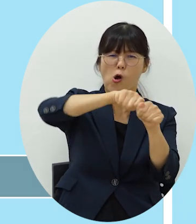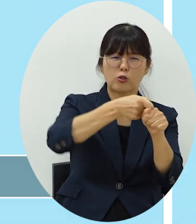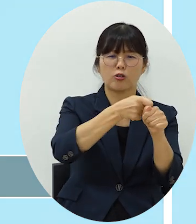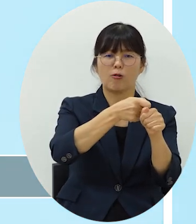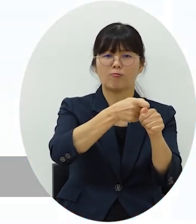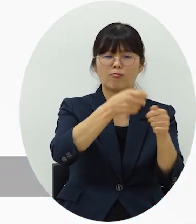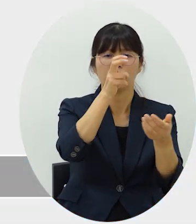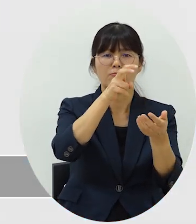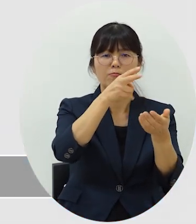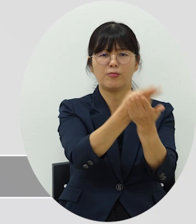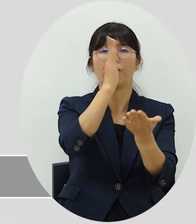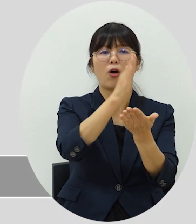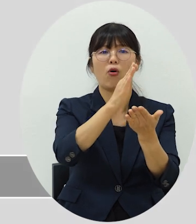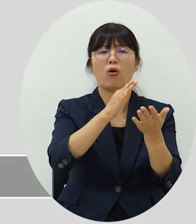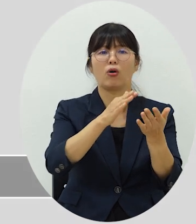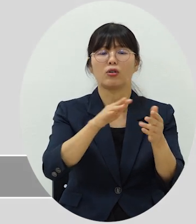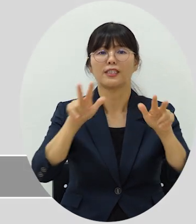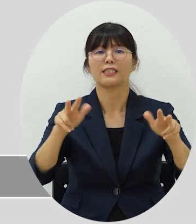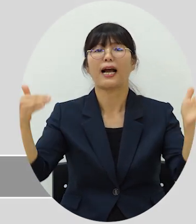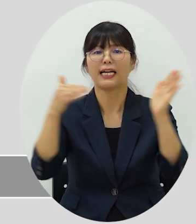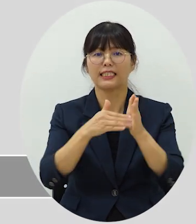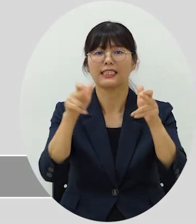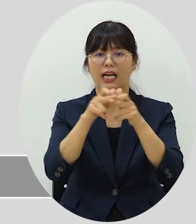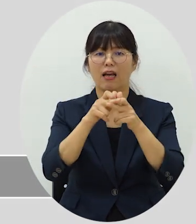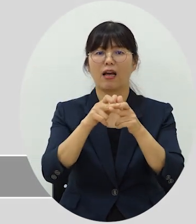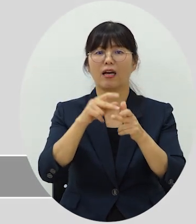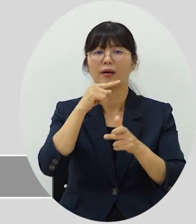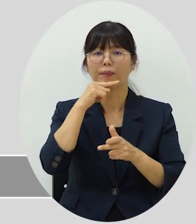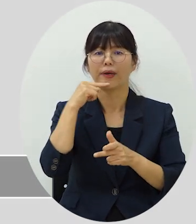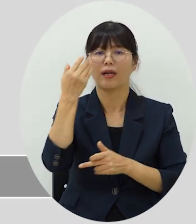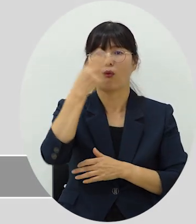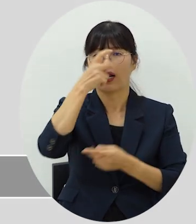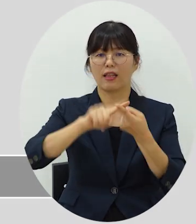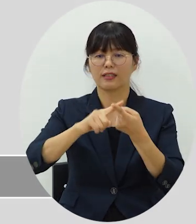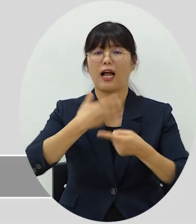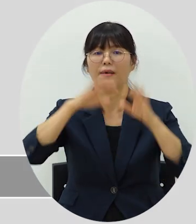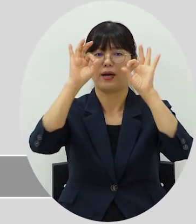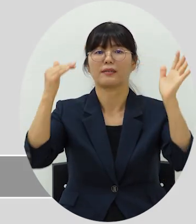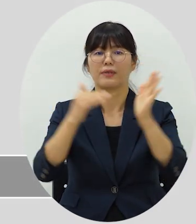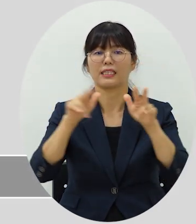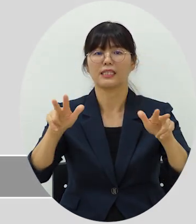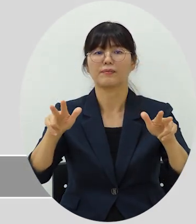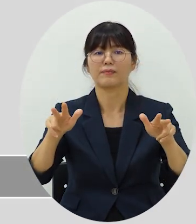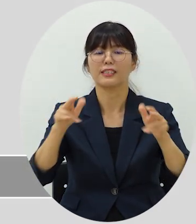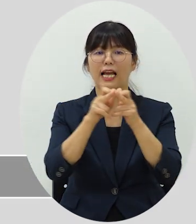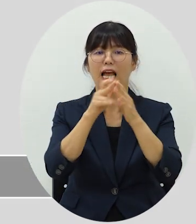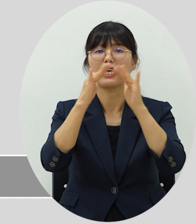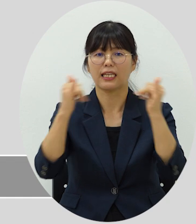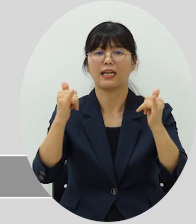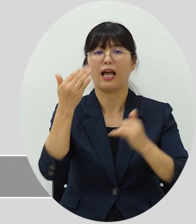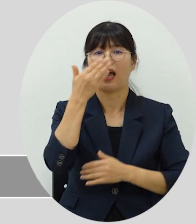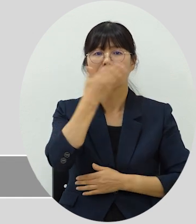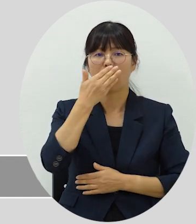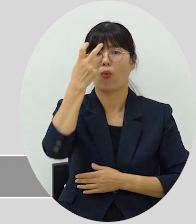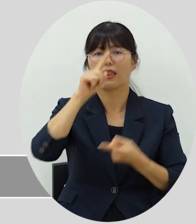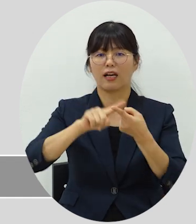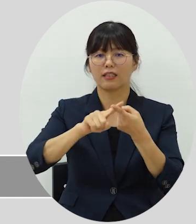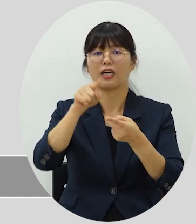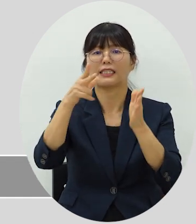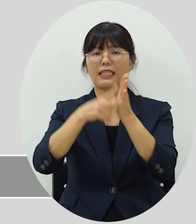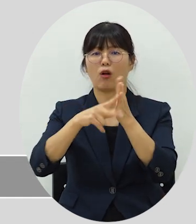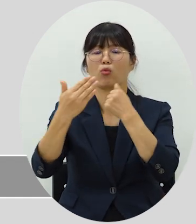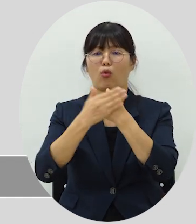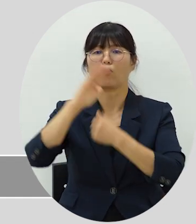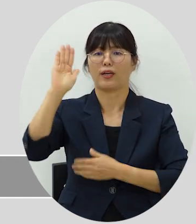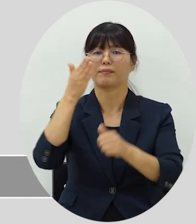않도록 합니다. 지금까지 장애인의 혈당 관리에 대해 알아봤습니다. 장애인들의 혈당 관리에 이 자료가 도움이